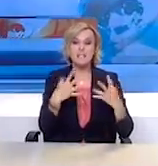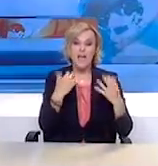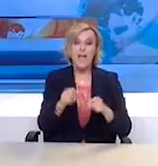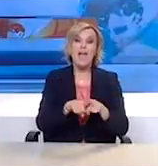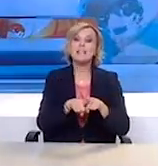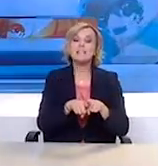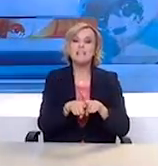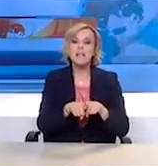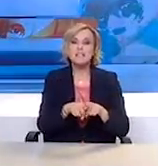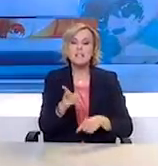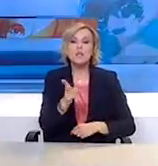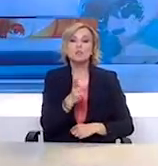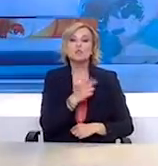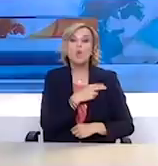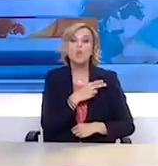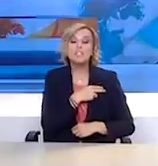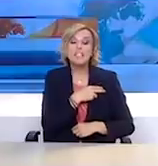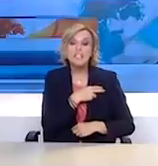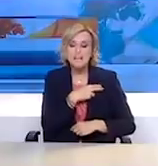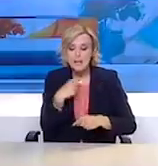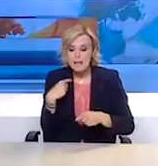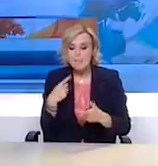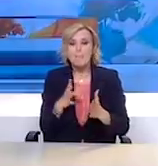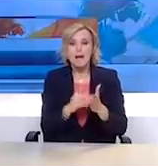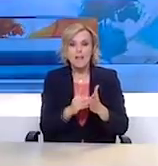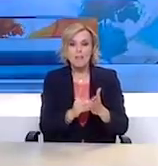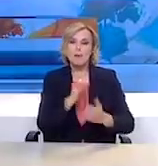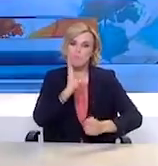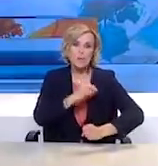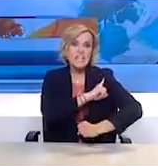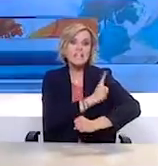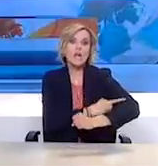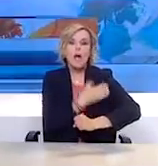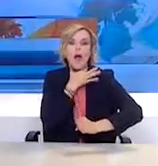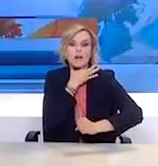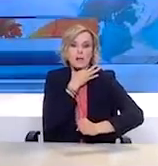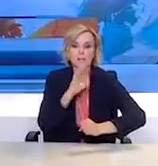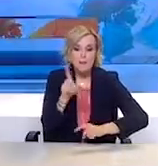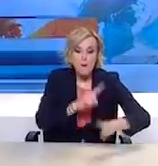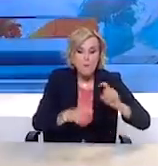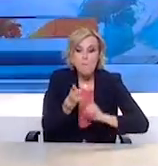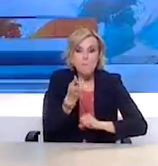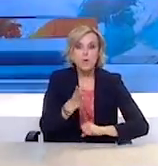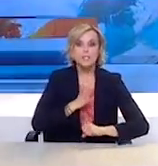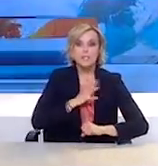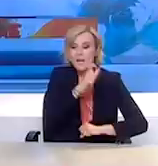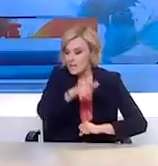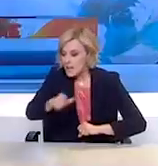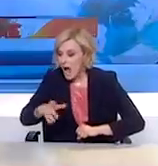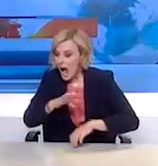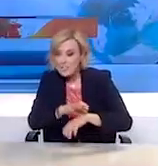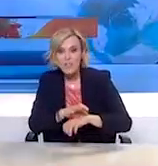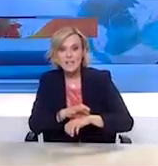στην ανταποκρισιμότητα του συστήματος, δηλαδή κατά πόσον ένα σύστημα υγείας ανταποκρίνεται στις ανάγκες των ασθενών. Και το δικό μας σύστημα